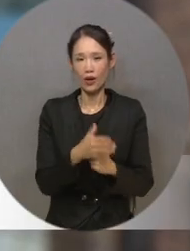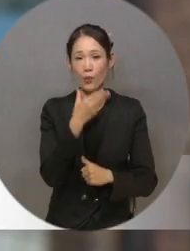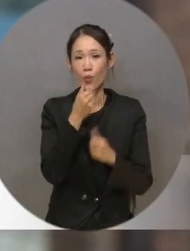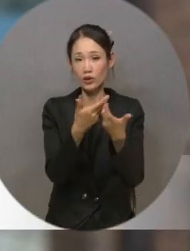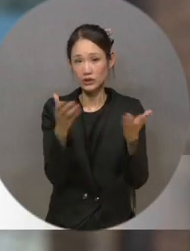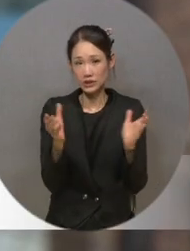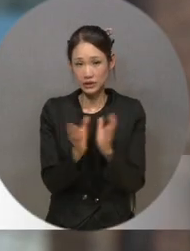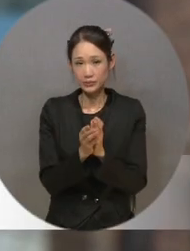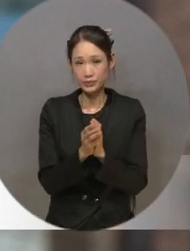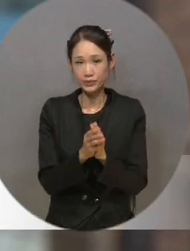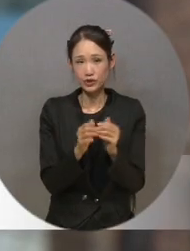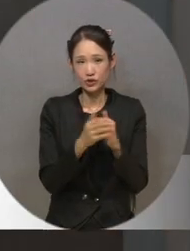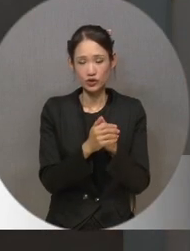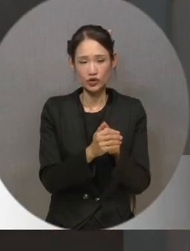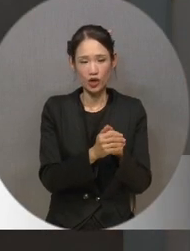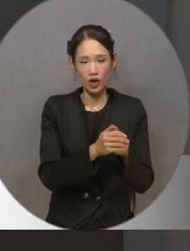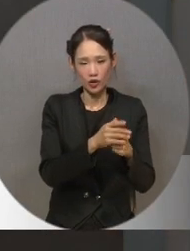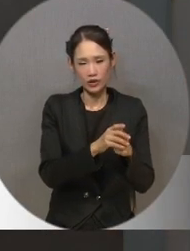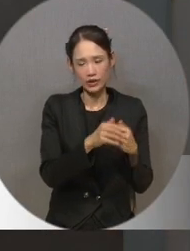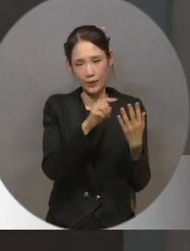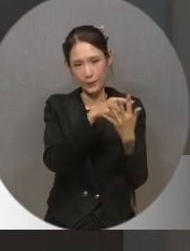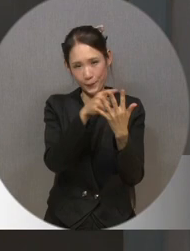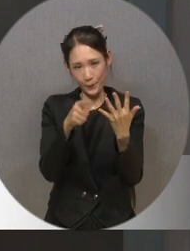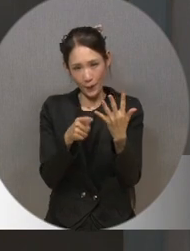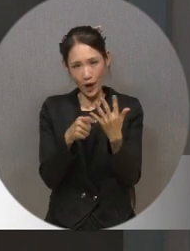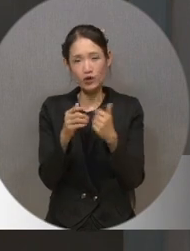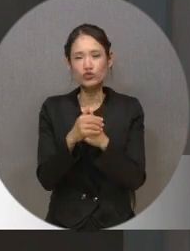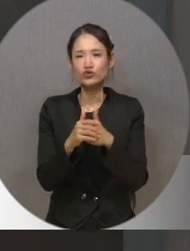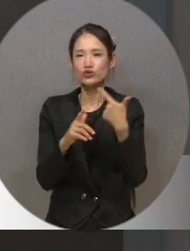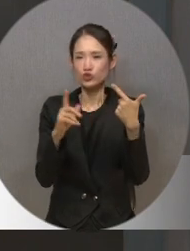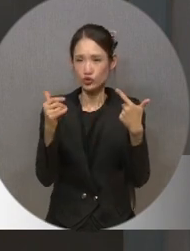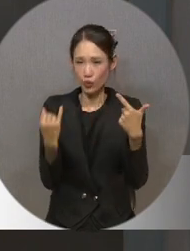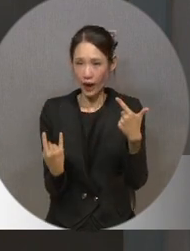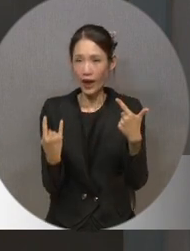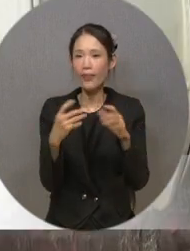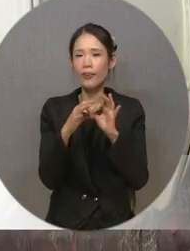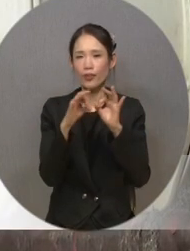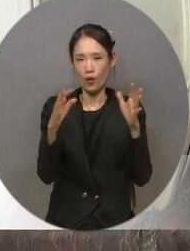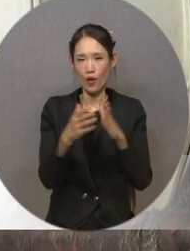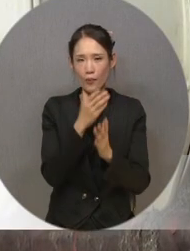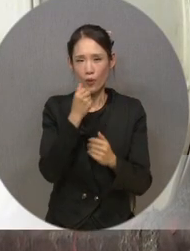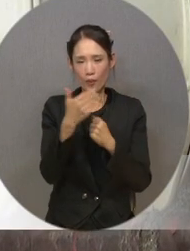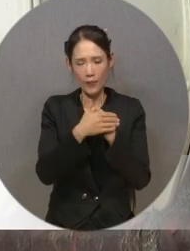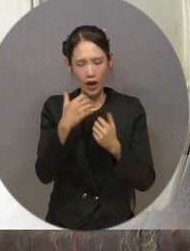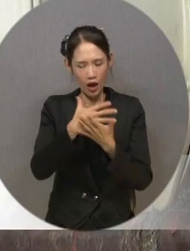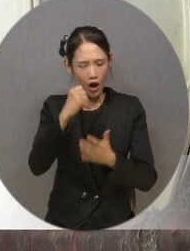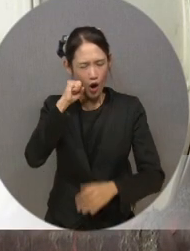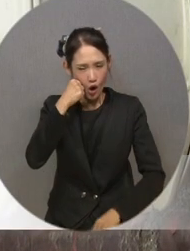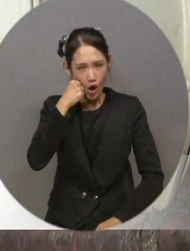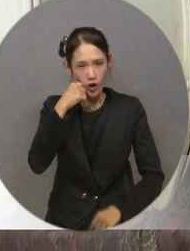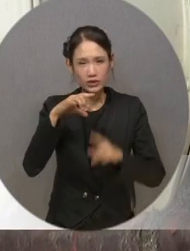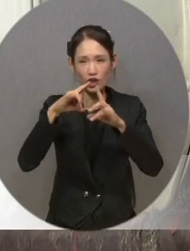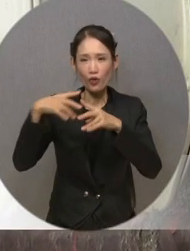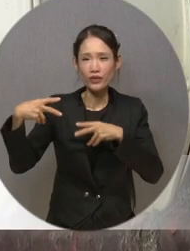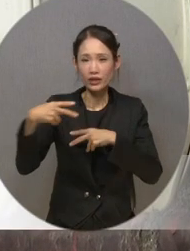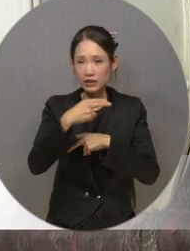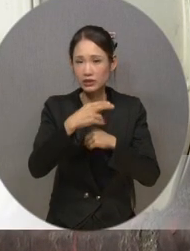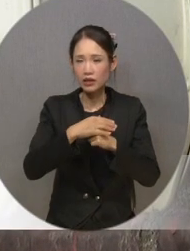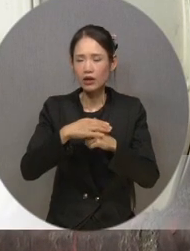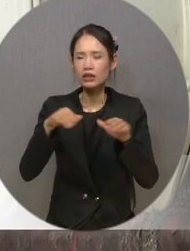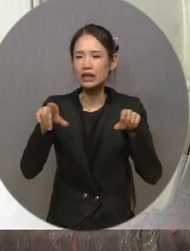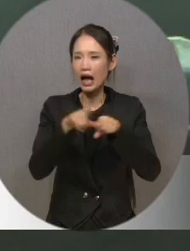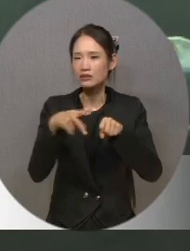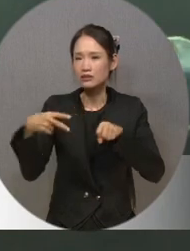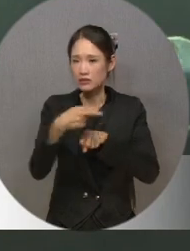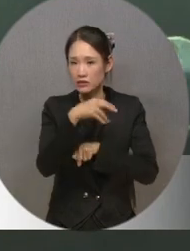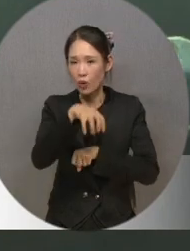복지부는 격월로 연간 6회에 걸쳐 복지 사각지대를 찾고 있습니다. 단전과 단수 등 39종의 위기 정보를